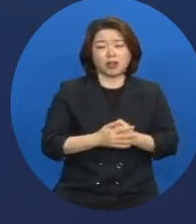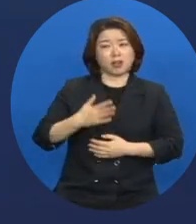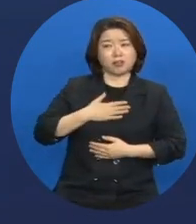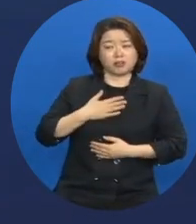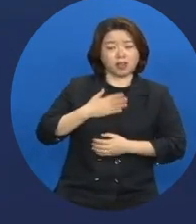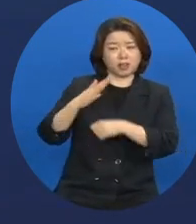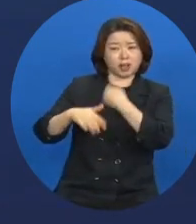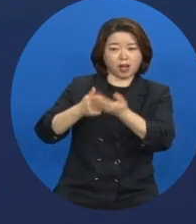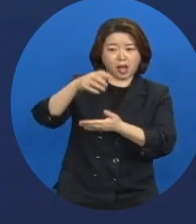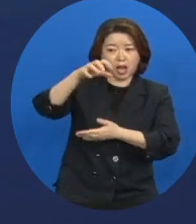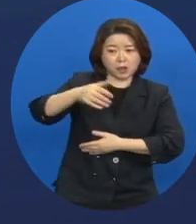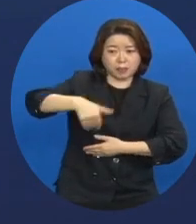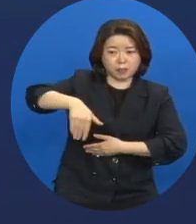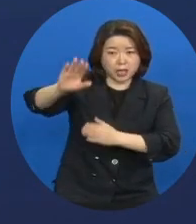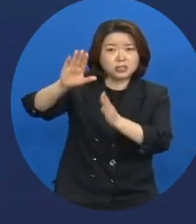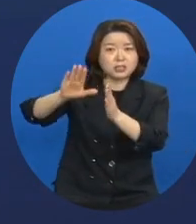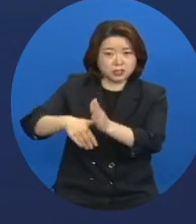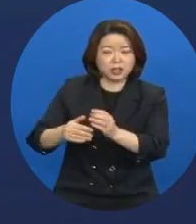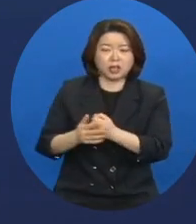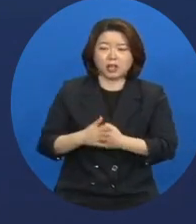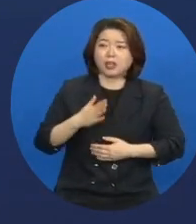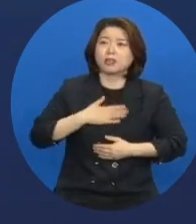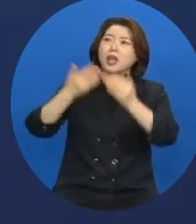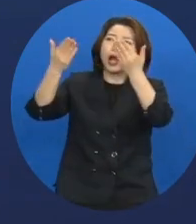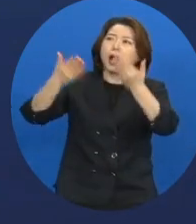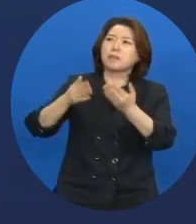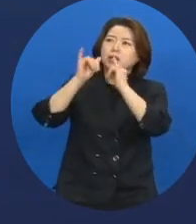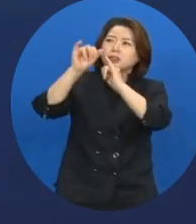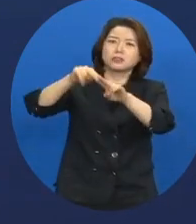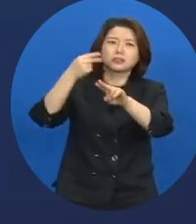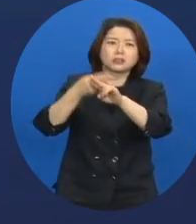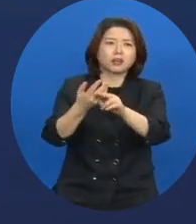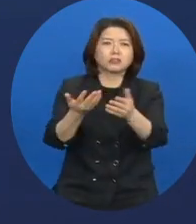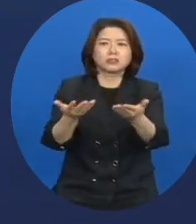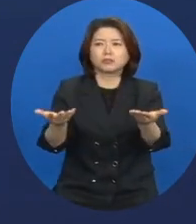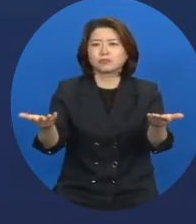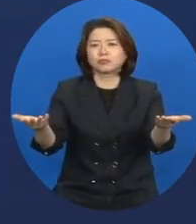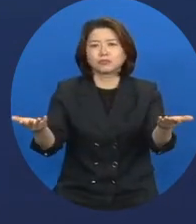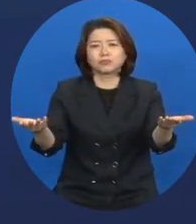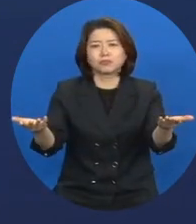내가 하나님 앞에 갔을 때 내가 받을 상급은 뭐죠?